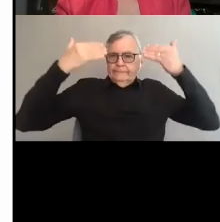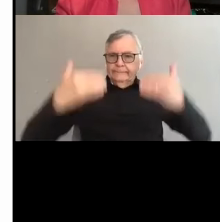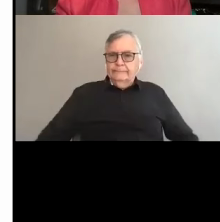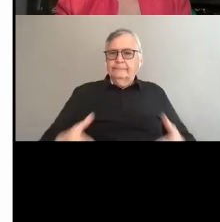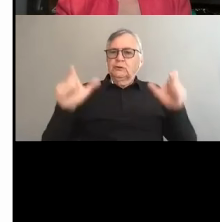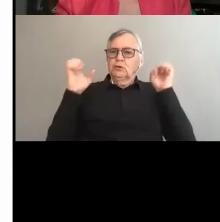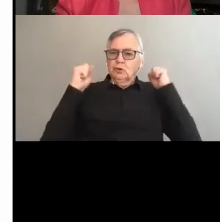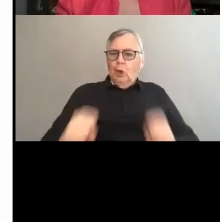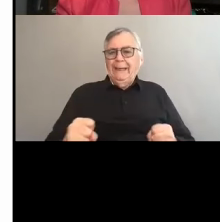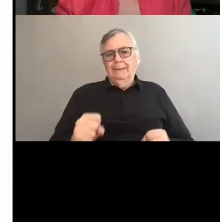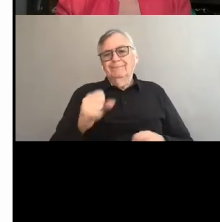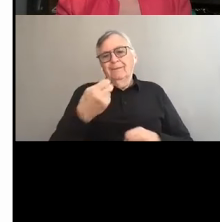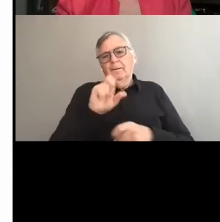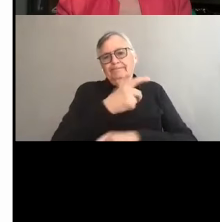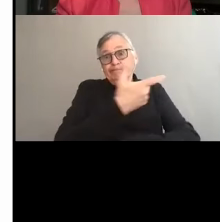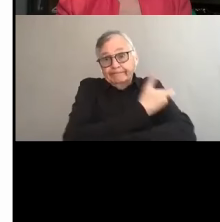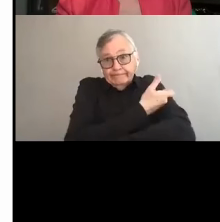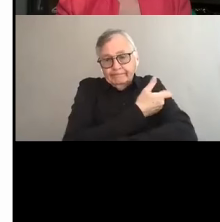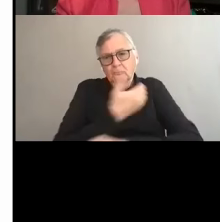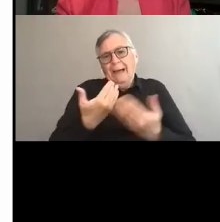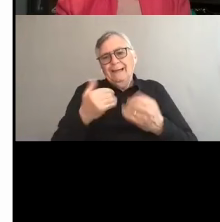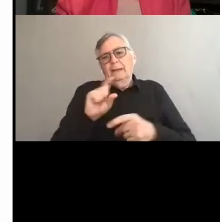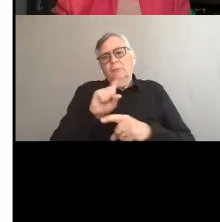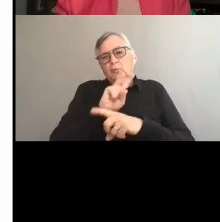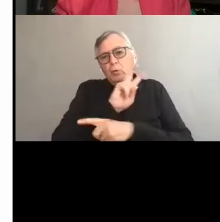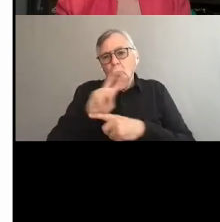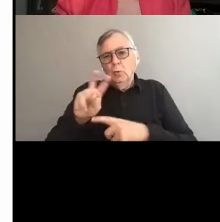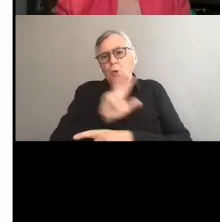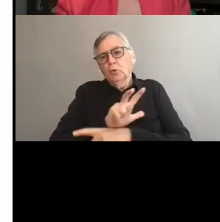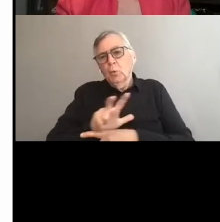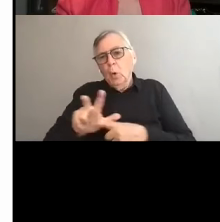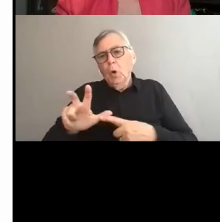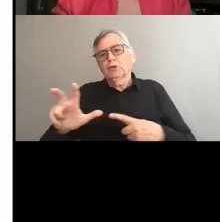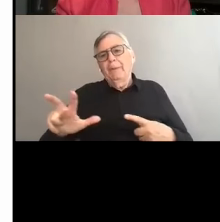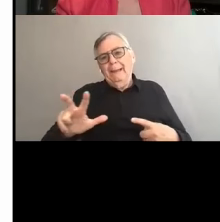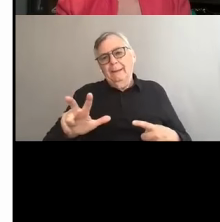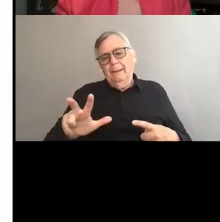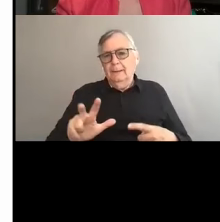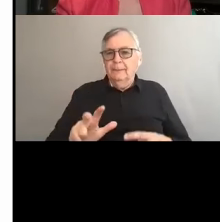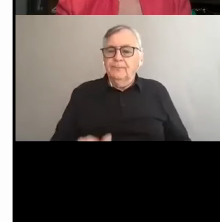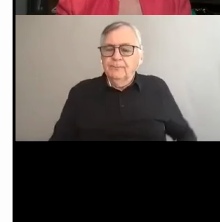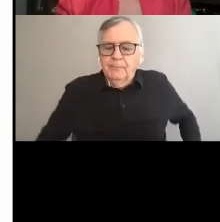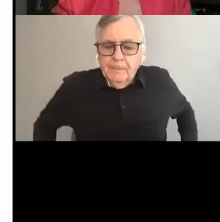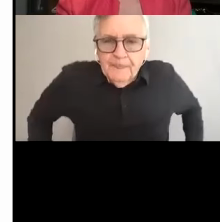se développe puis qu'il soit suffisamment protectrice. Puis quand on a fait